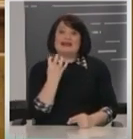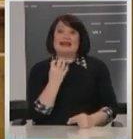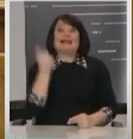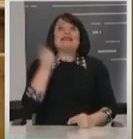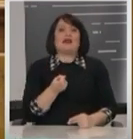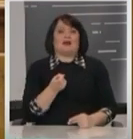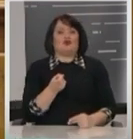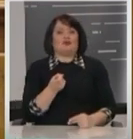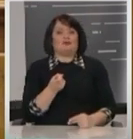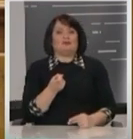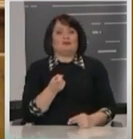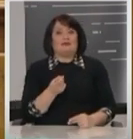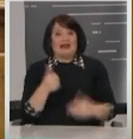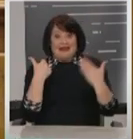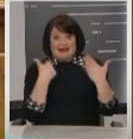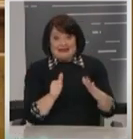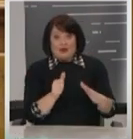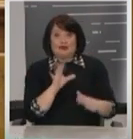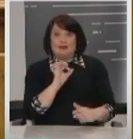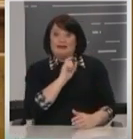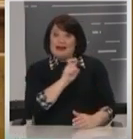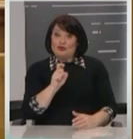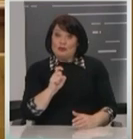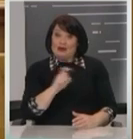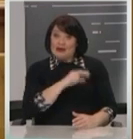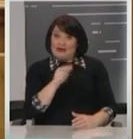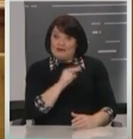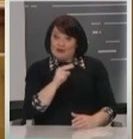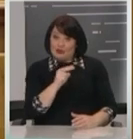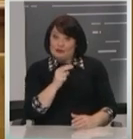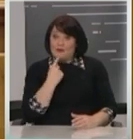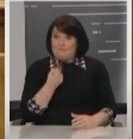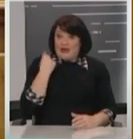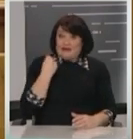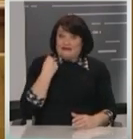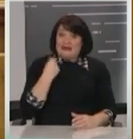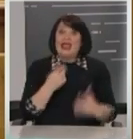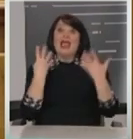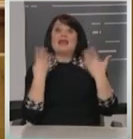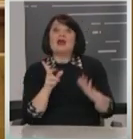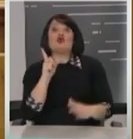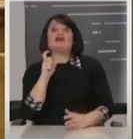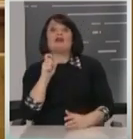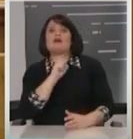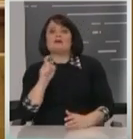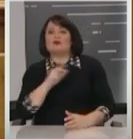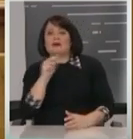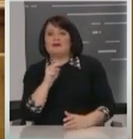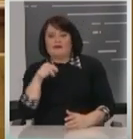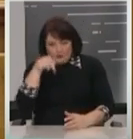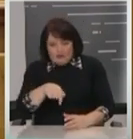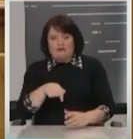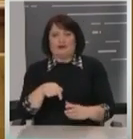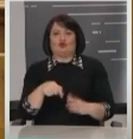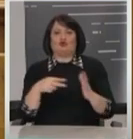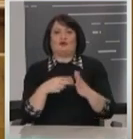40%. 650 εκατομμύρια ευρώ στον προϋπολογισμό του 17, 910 εκατομμύρια ευρώ στον προϋπολογισμό του